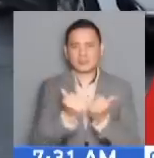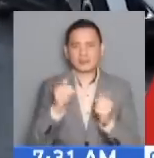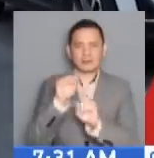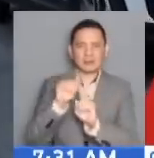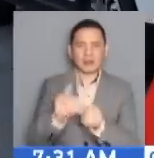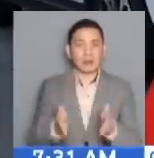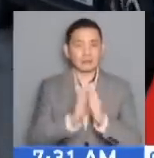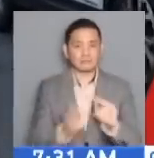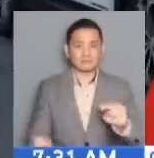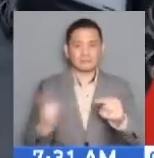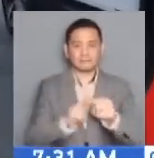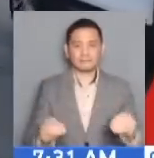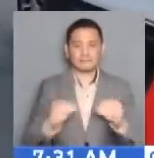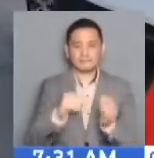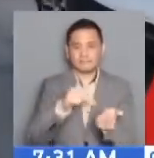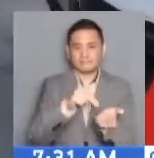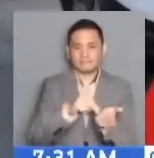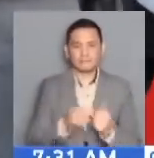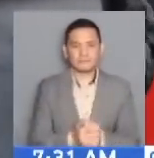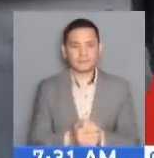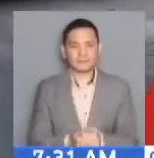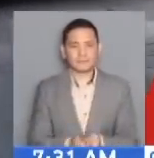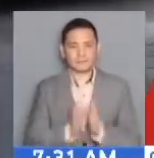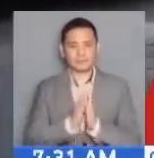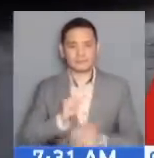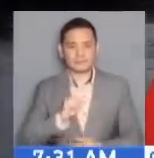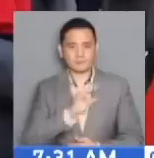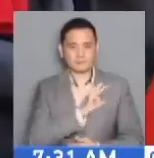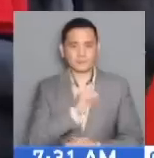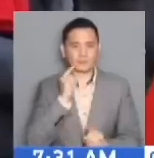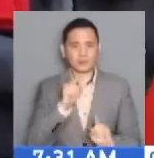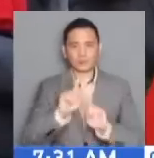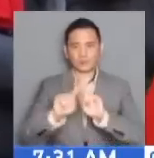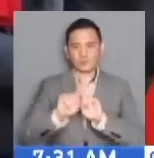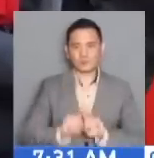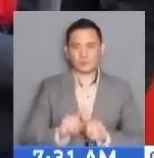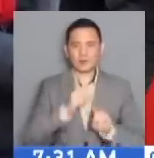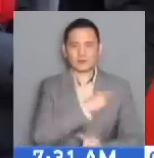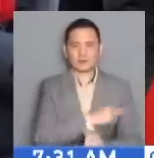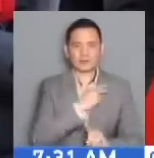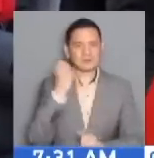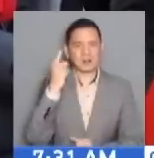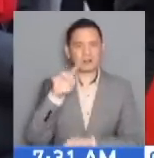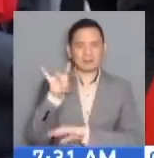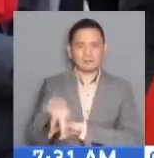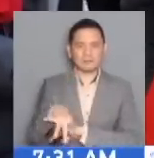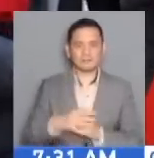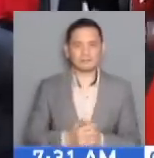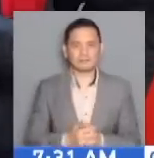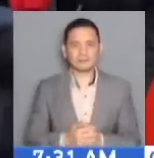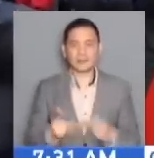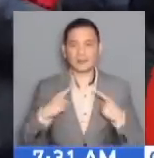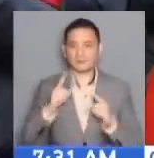ang humiling ng dagdag tauhan sa pamunuan ng 2 ospital. Nakipag-ugnayan na sa 2 ospital ang Department of Health and